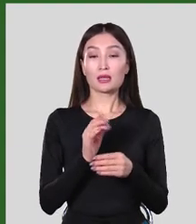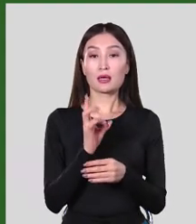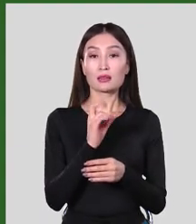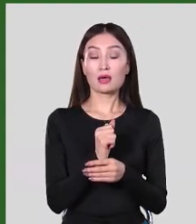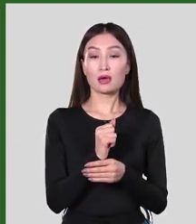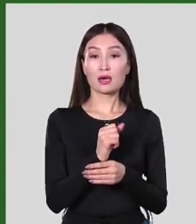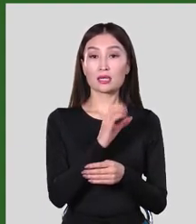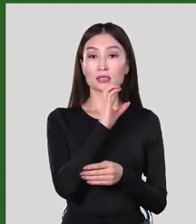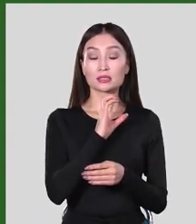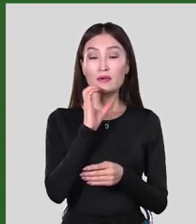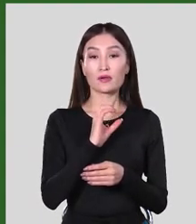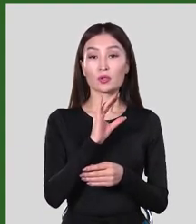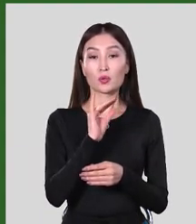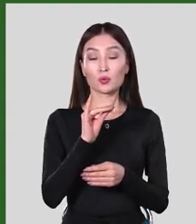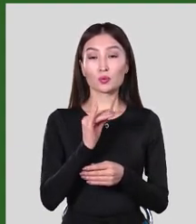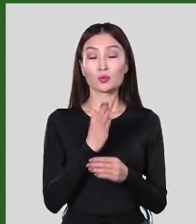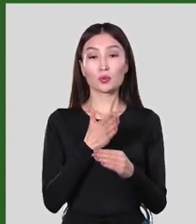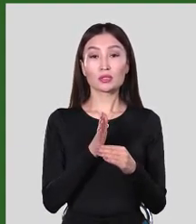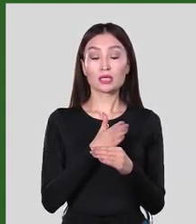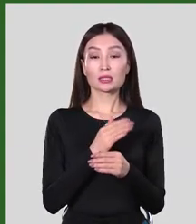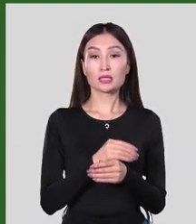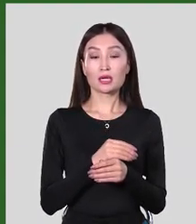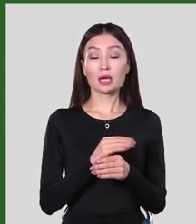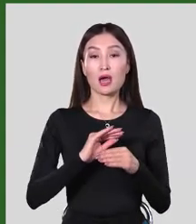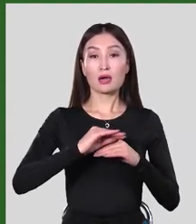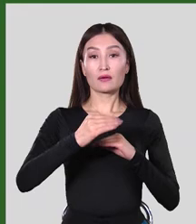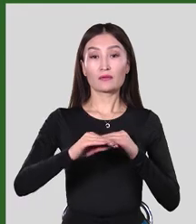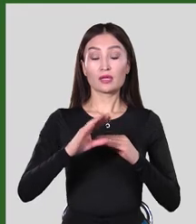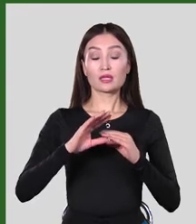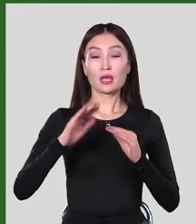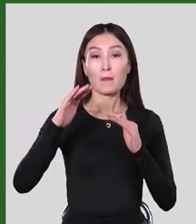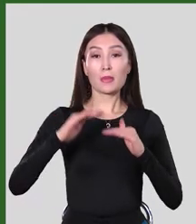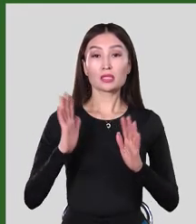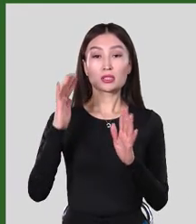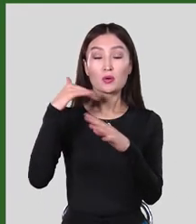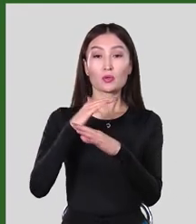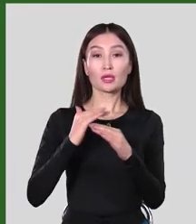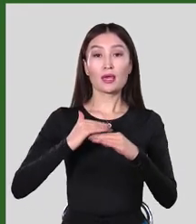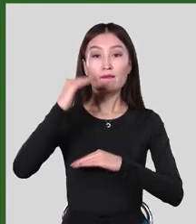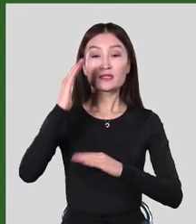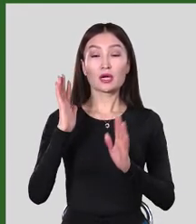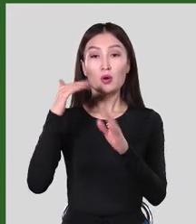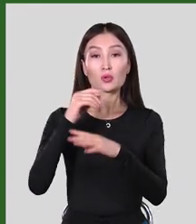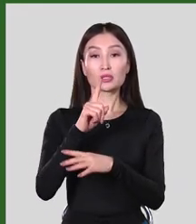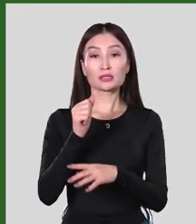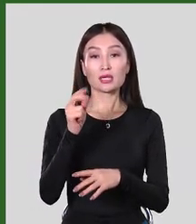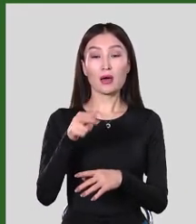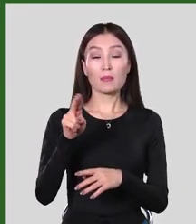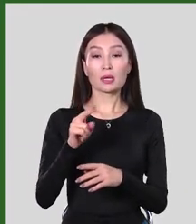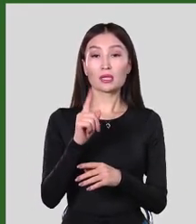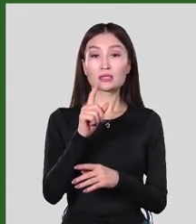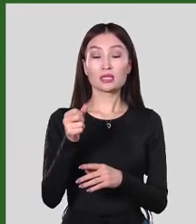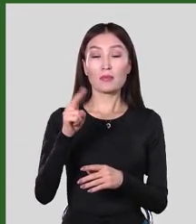на северную и южную части, равнина плоскогорный восток и высокогорный запад,